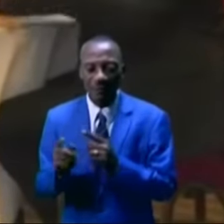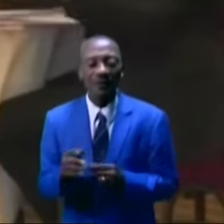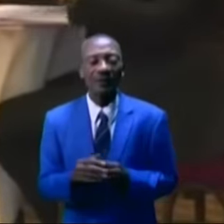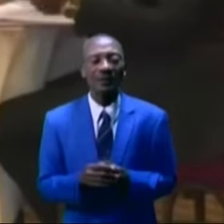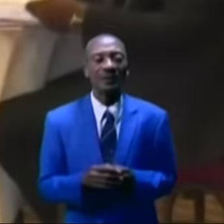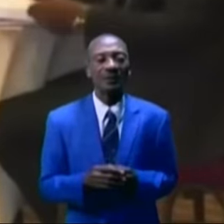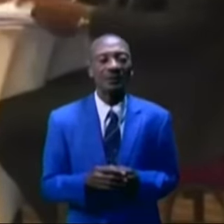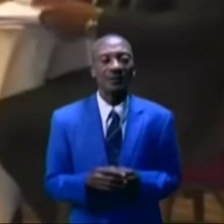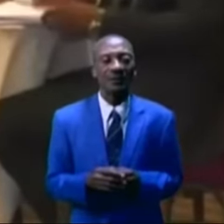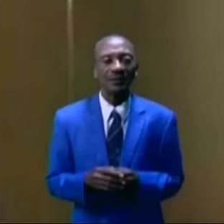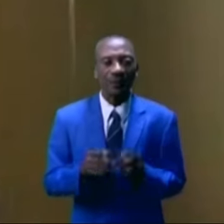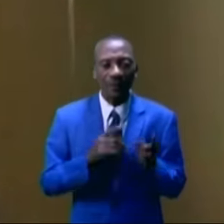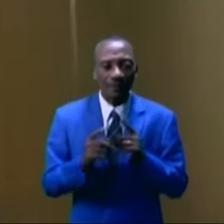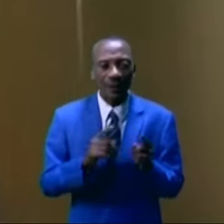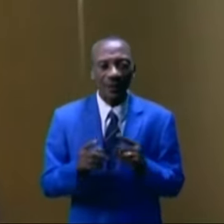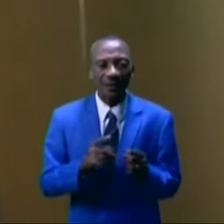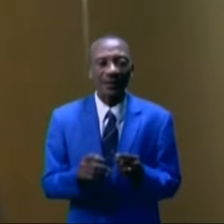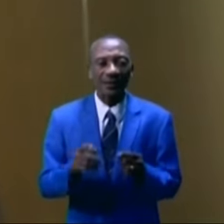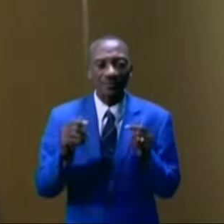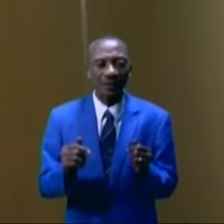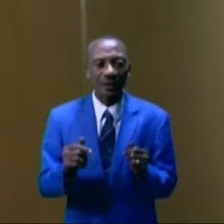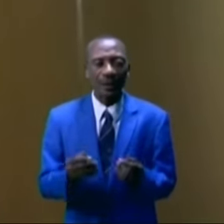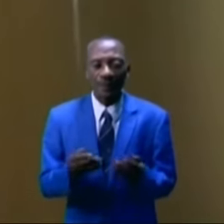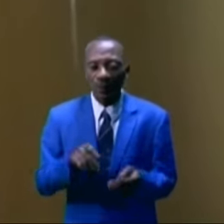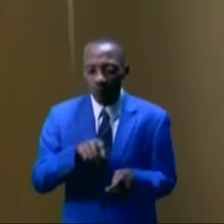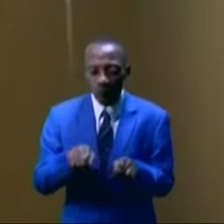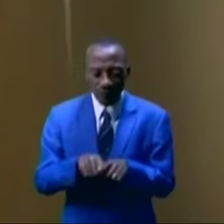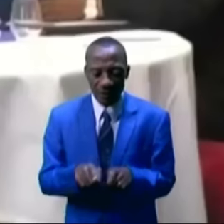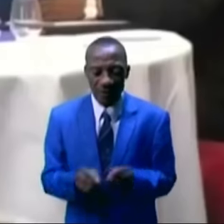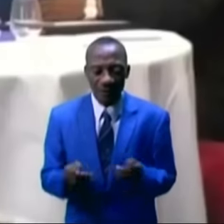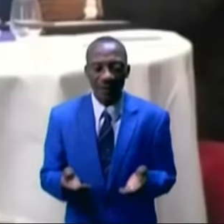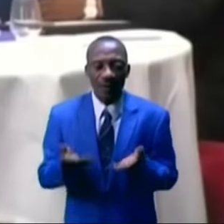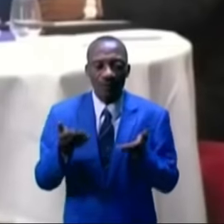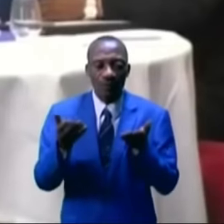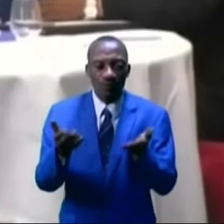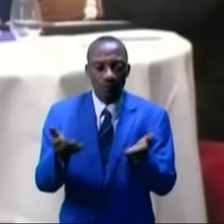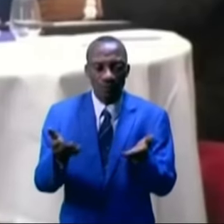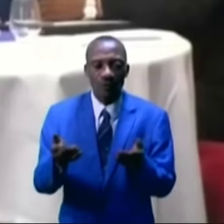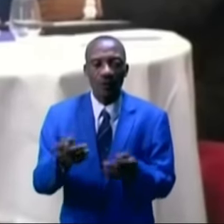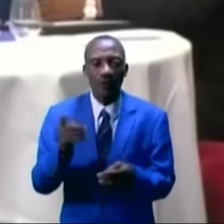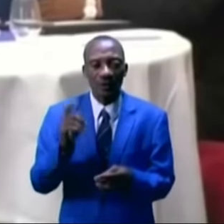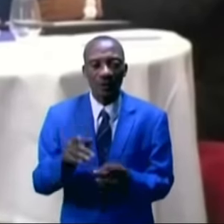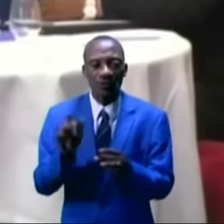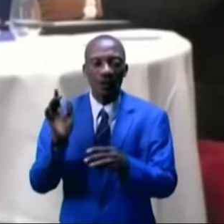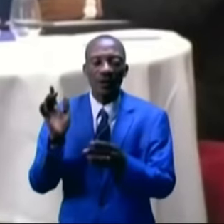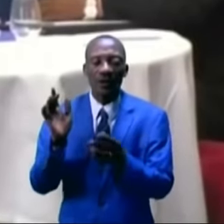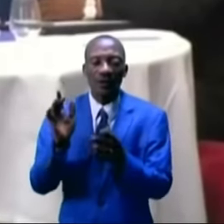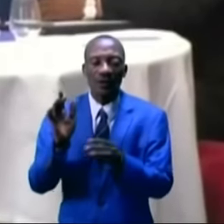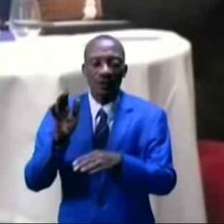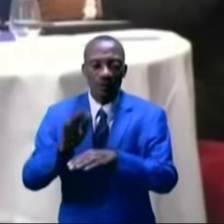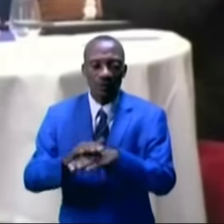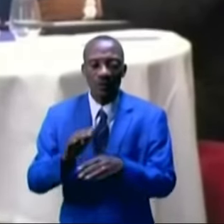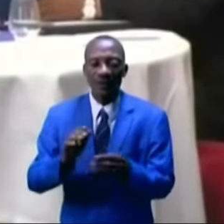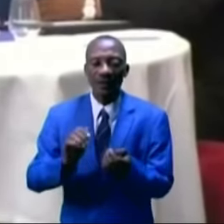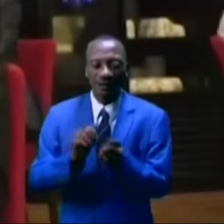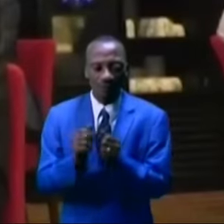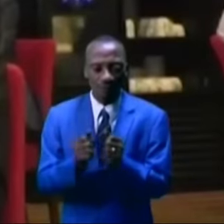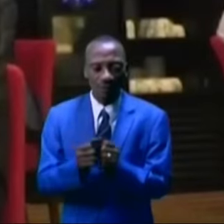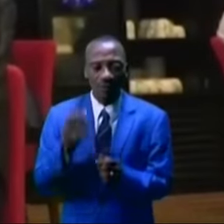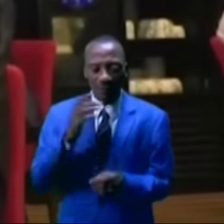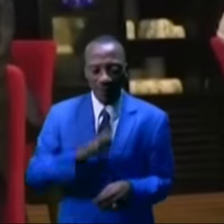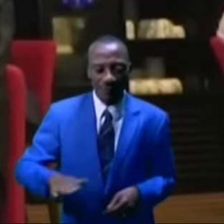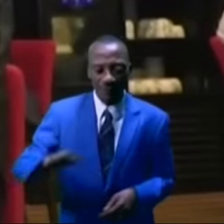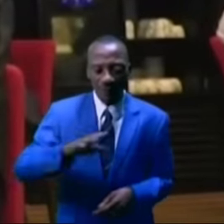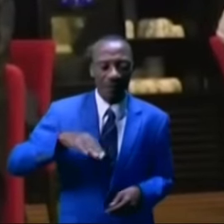d'activité contenant des propositions visant à aborder les problèmes d'emploi dans le pays membre, 20 au